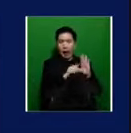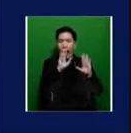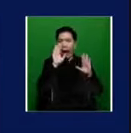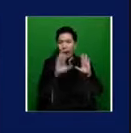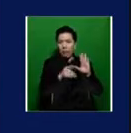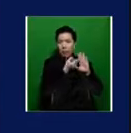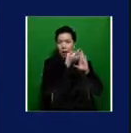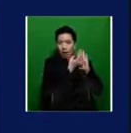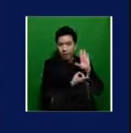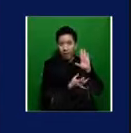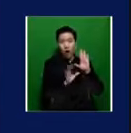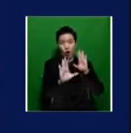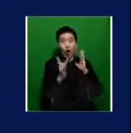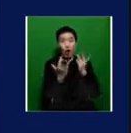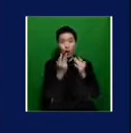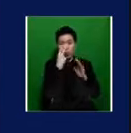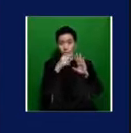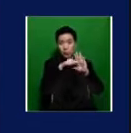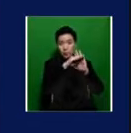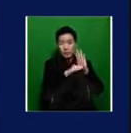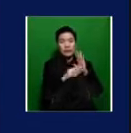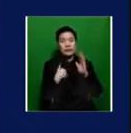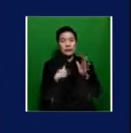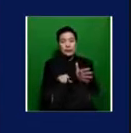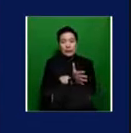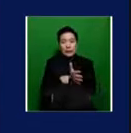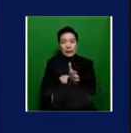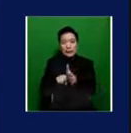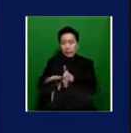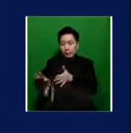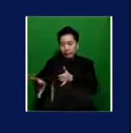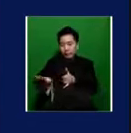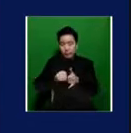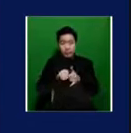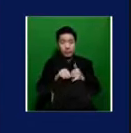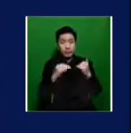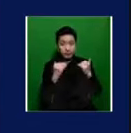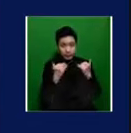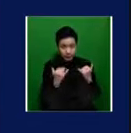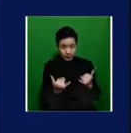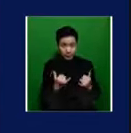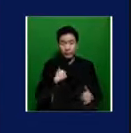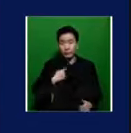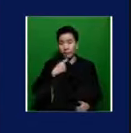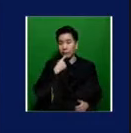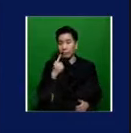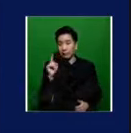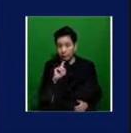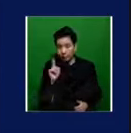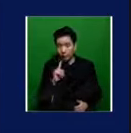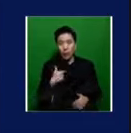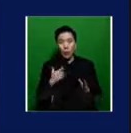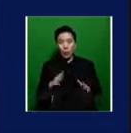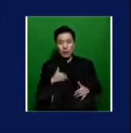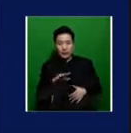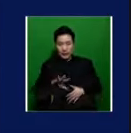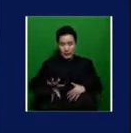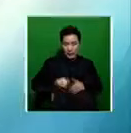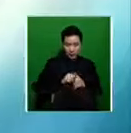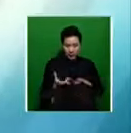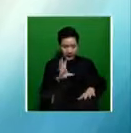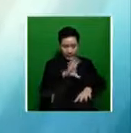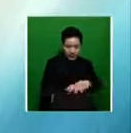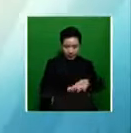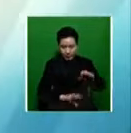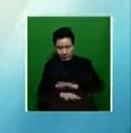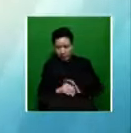ามีมาตรการอย่างไรนะเพราะการติดเชื้อเนี่ยอย่างที่เราทราบกันอยู่นะครับก็ติดจากการสัมผัสติด